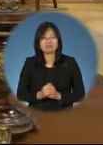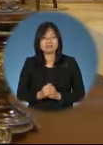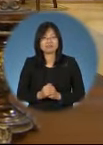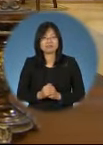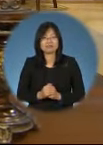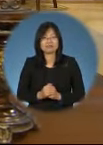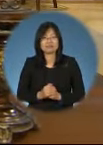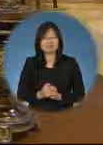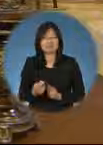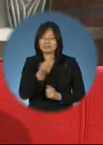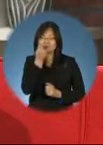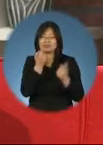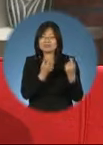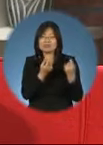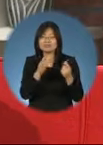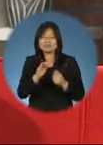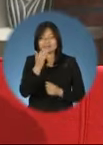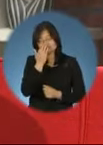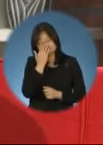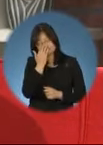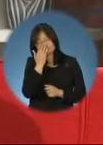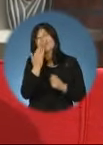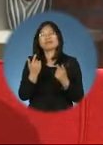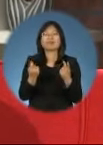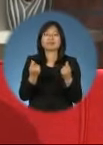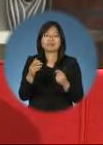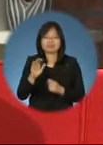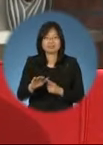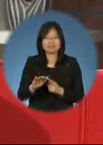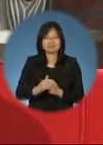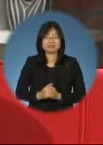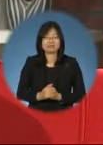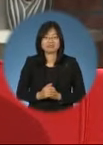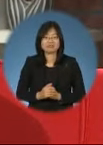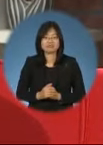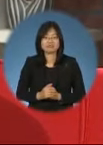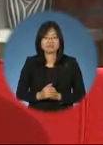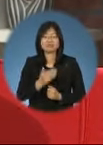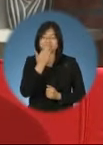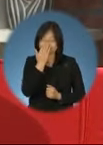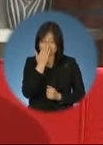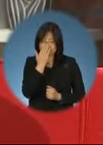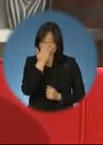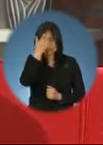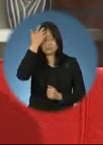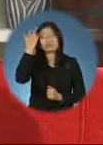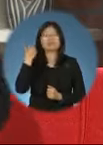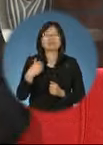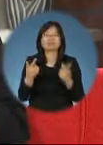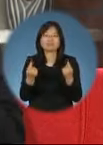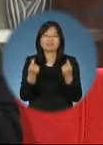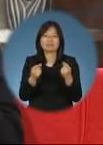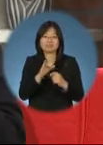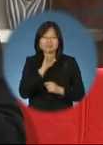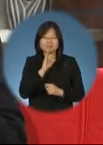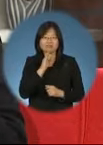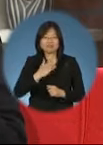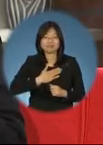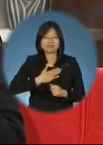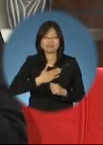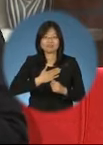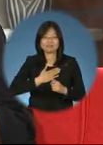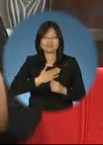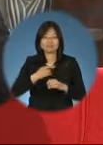나이브하지만 순진하다면 순진한 거지만 굉장히 그 순수했던 것 같아요. 왜냐하면 진짜로 내